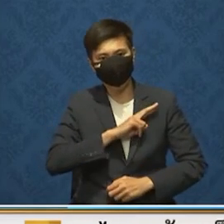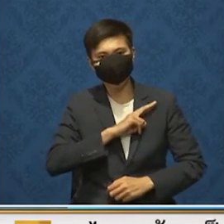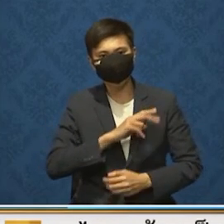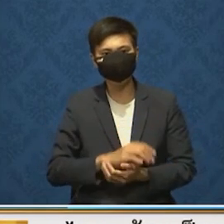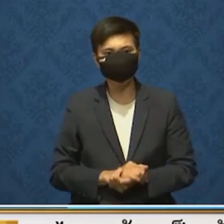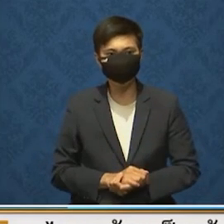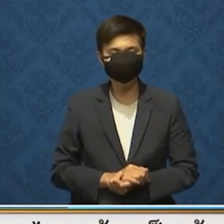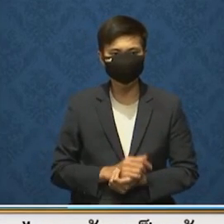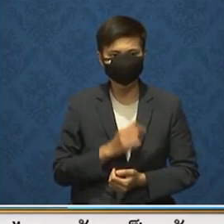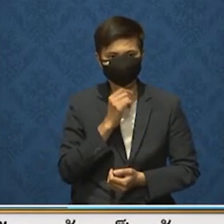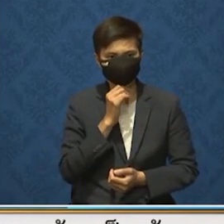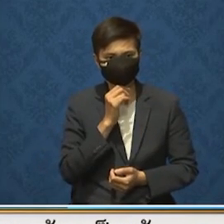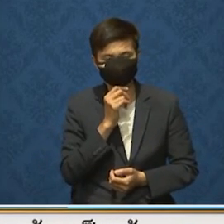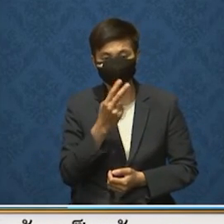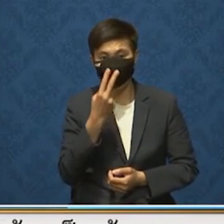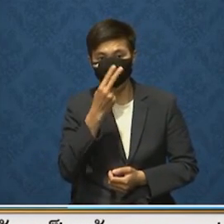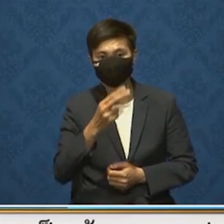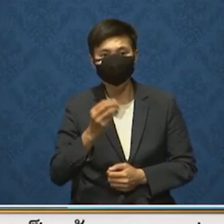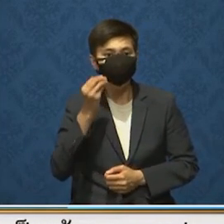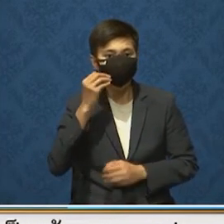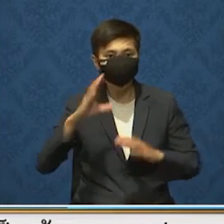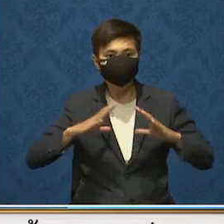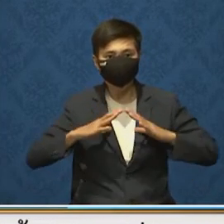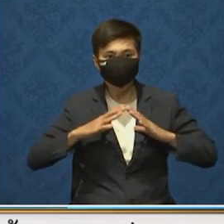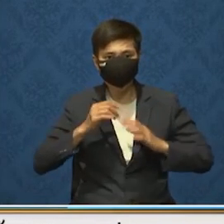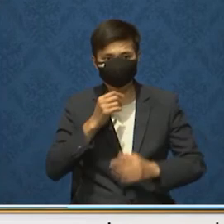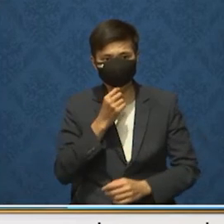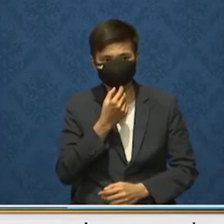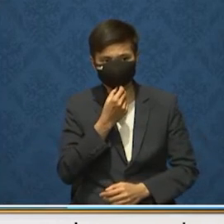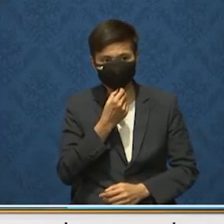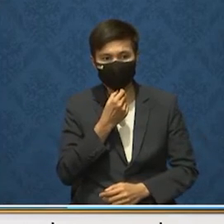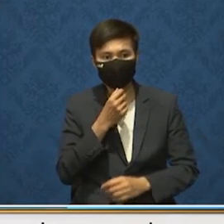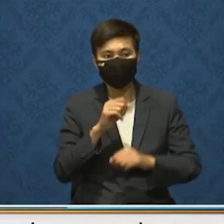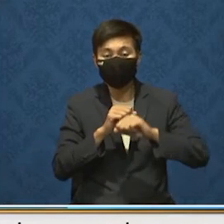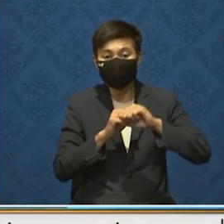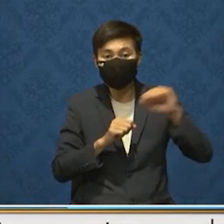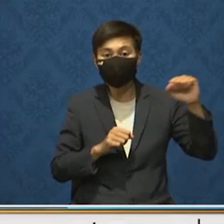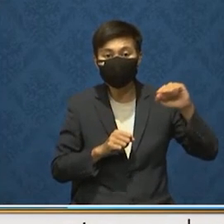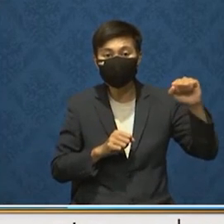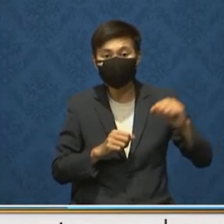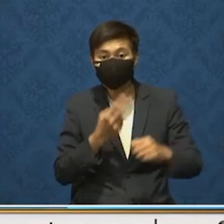ร technicalงไปดูบานพักซ้ายมือ